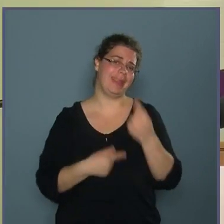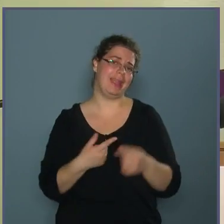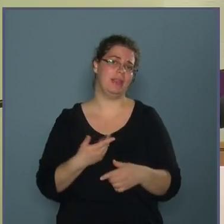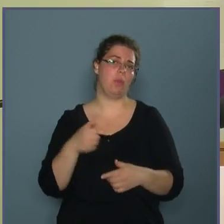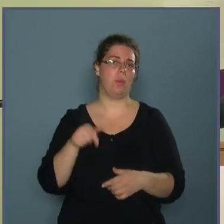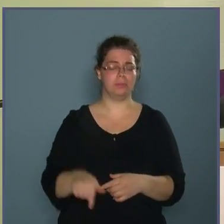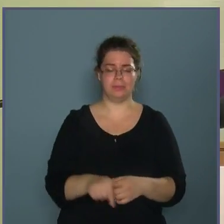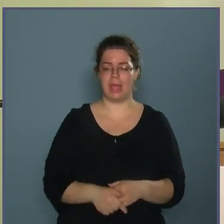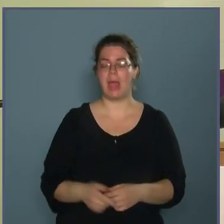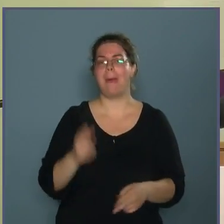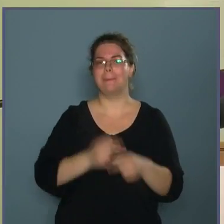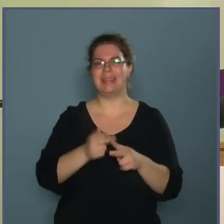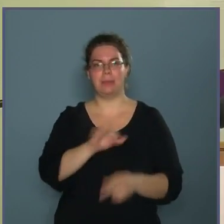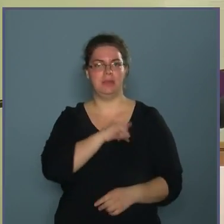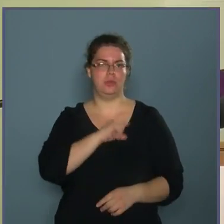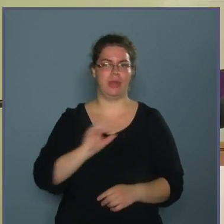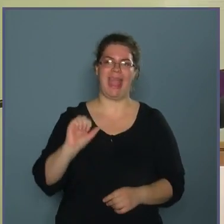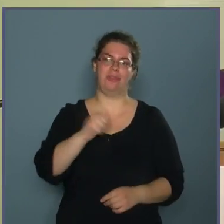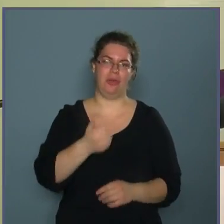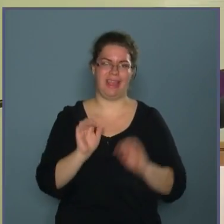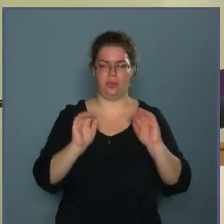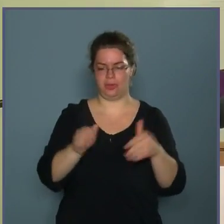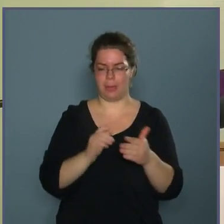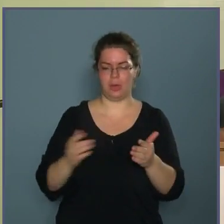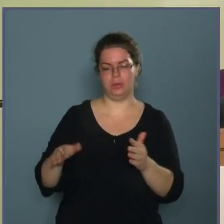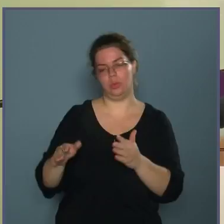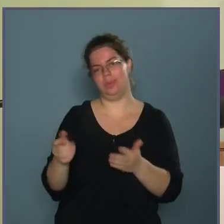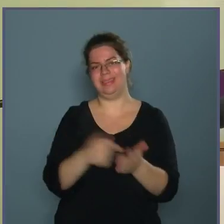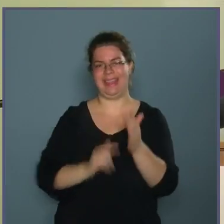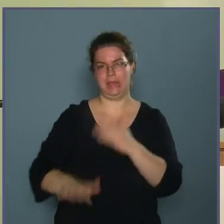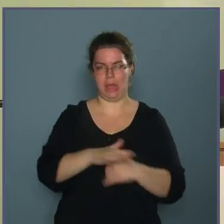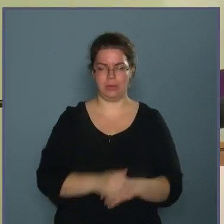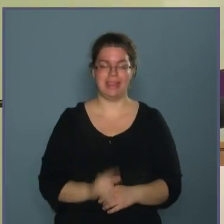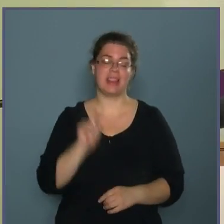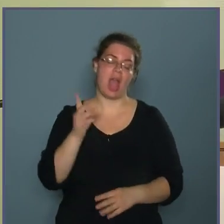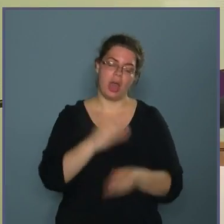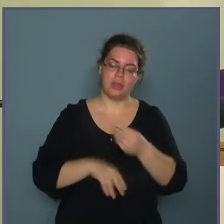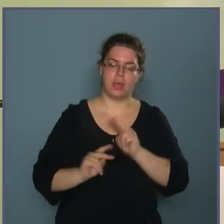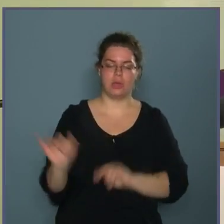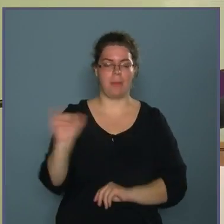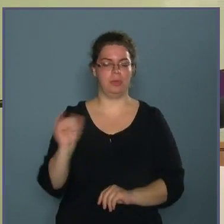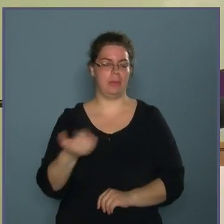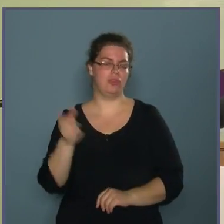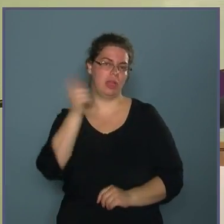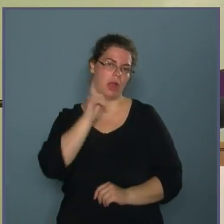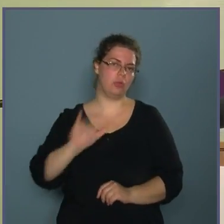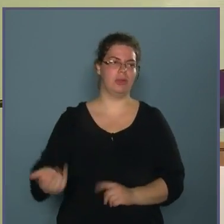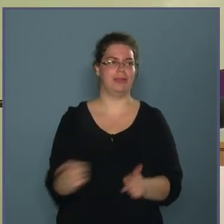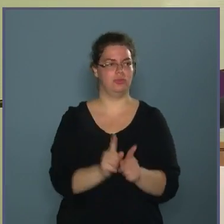a betegbiztonság az elsődlegesen támogatandó célterület. Azonban azért, hogy a budapesti lakosság